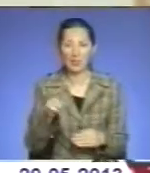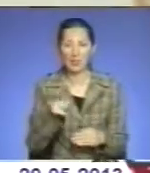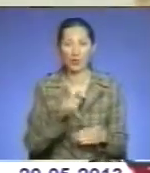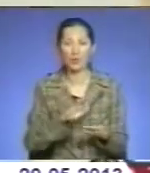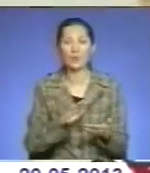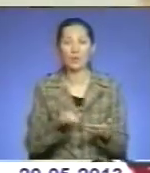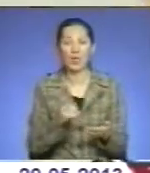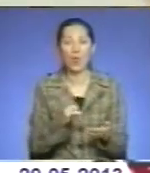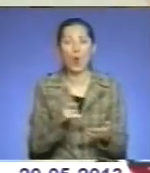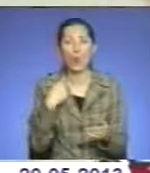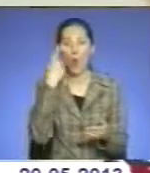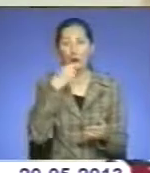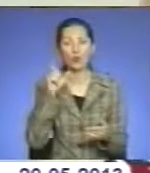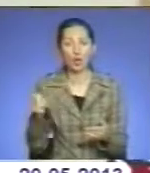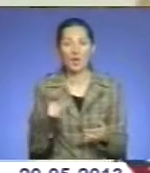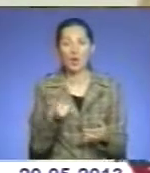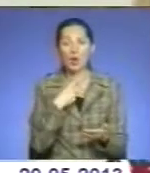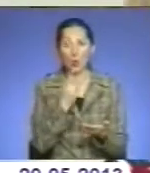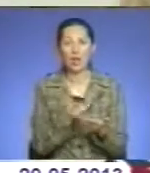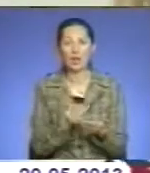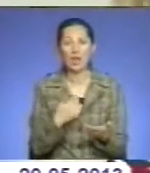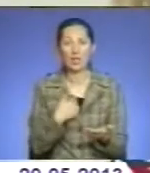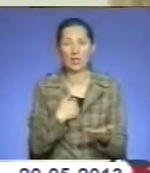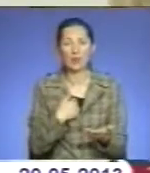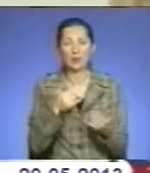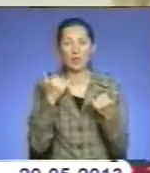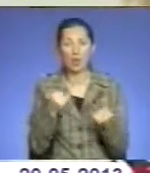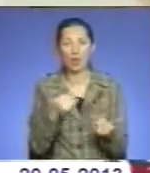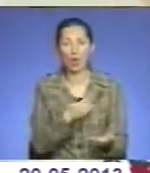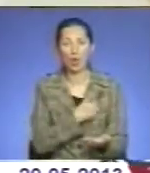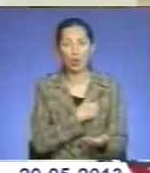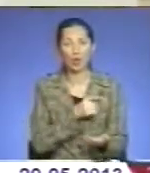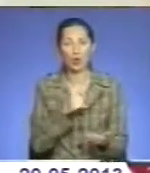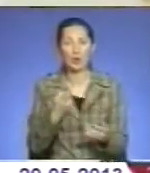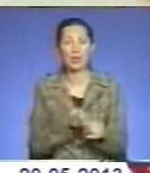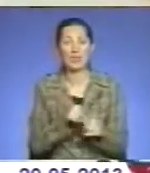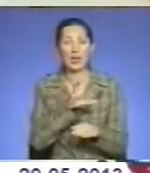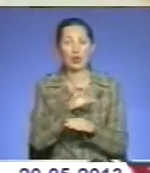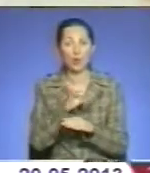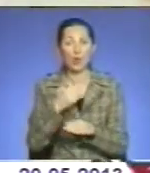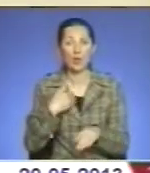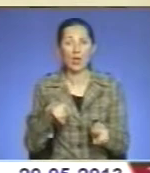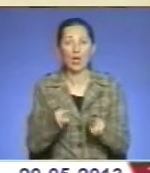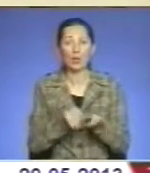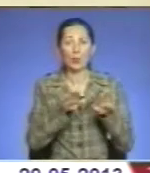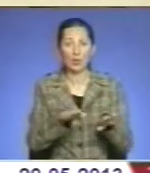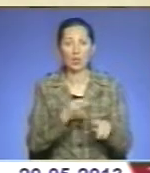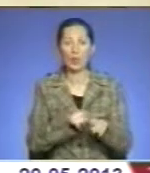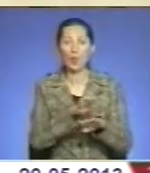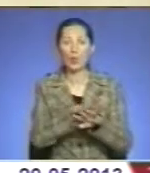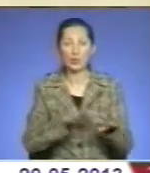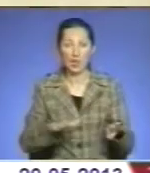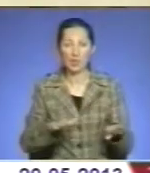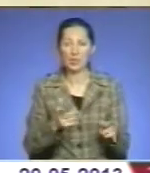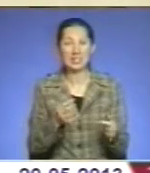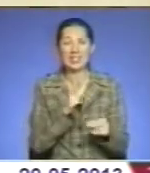автори їх показали нам. Так? Зараз би хотілося, щоб ці світлини ми розмістили в тому залі. У залі ще не